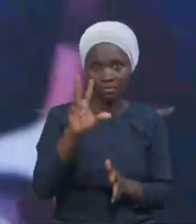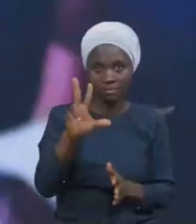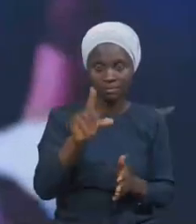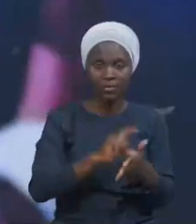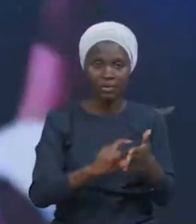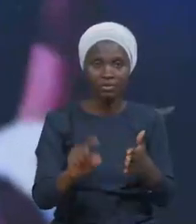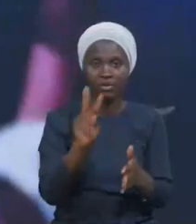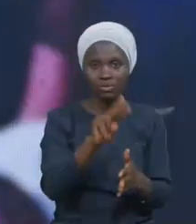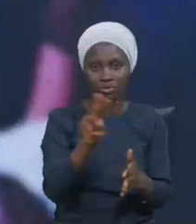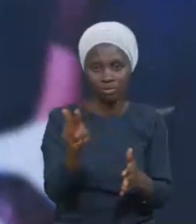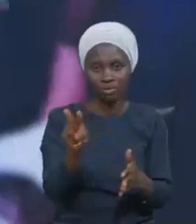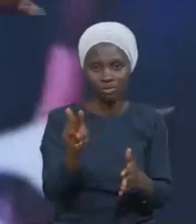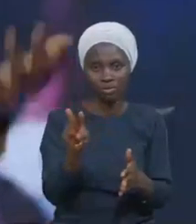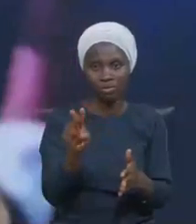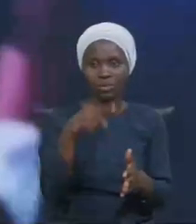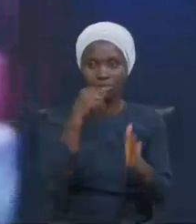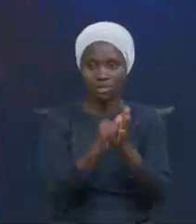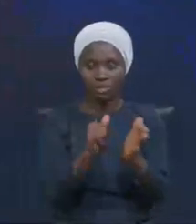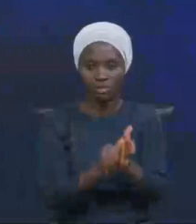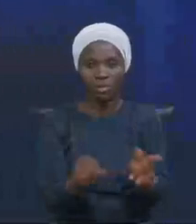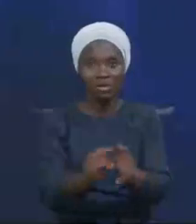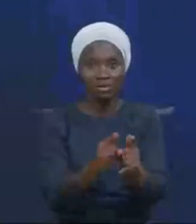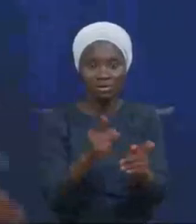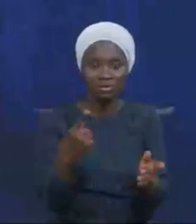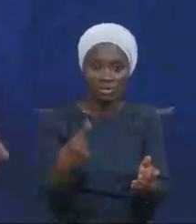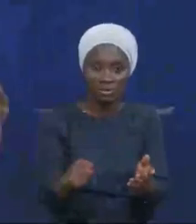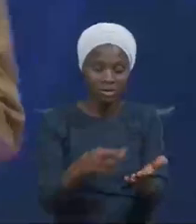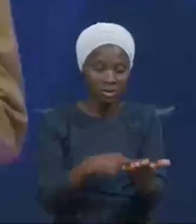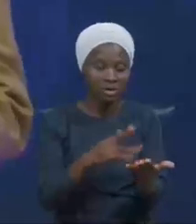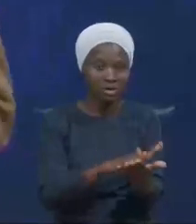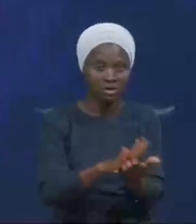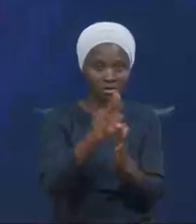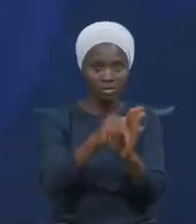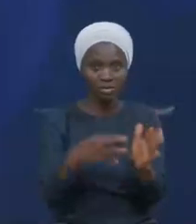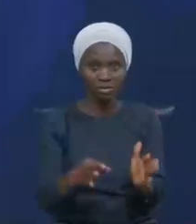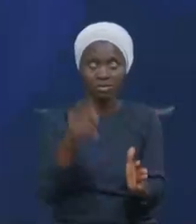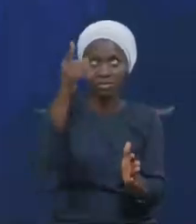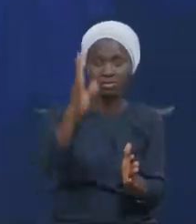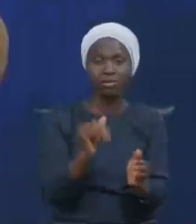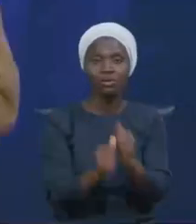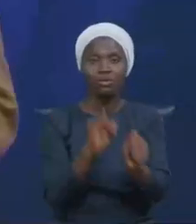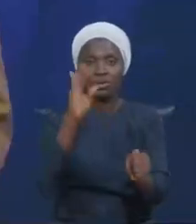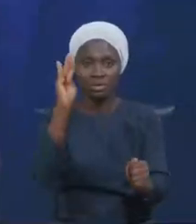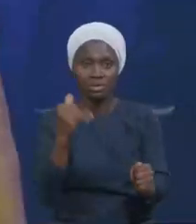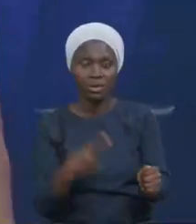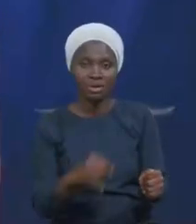dit, justice de Dieu par la foi en Jésus-Christ.